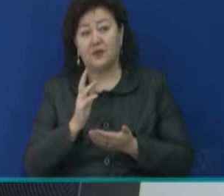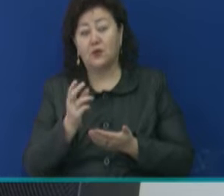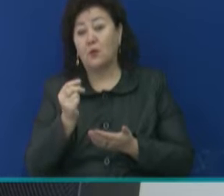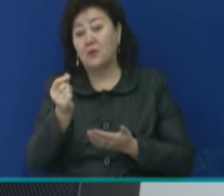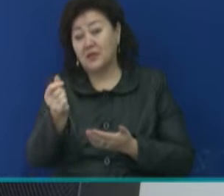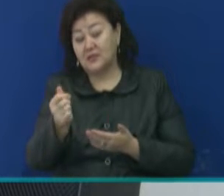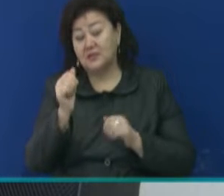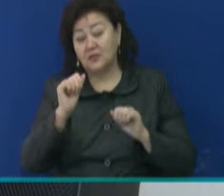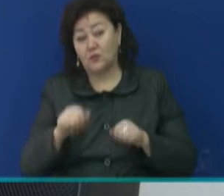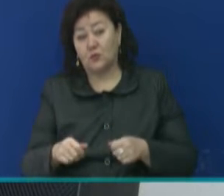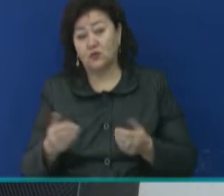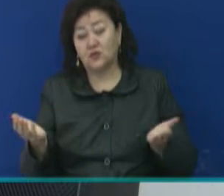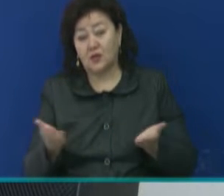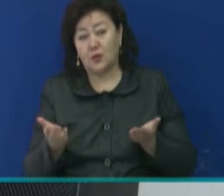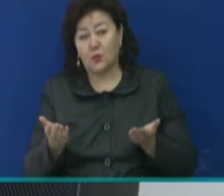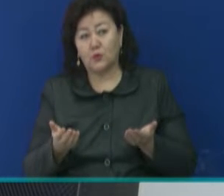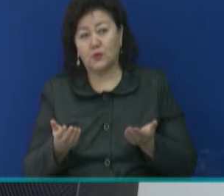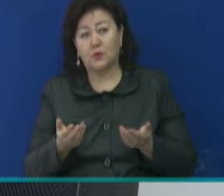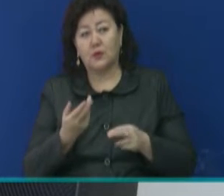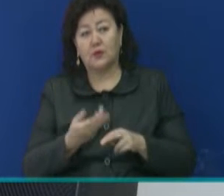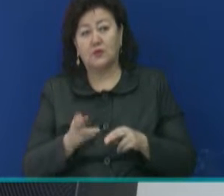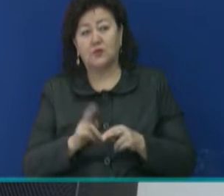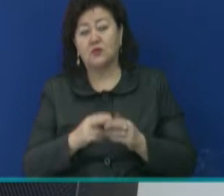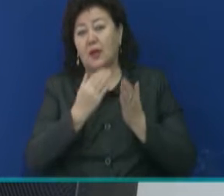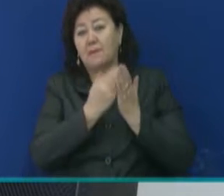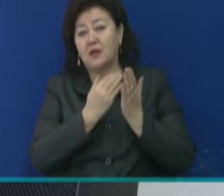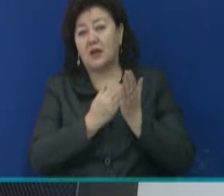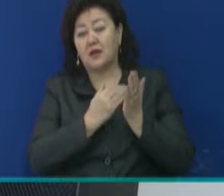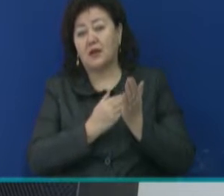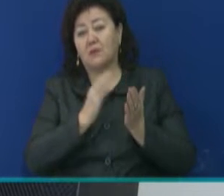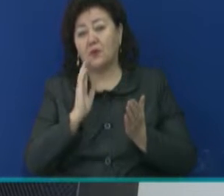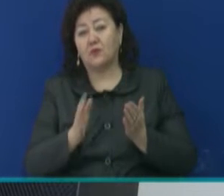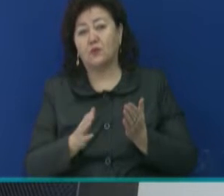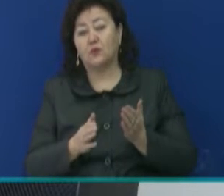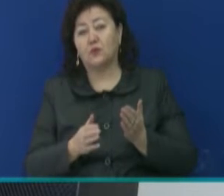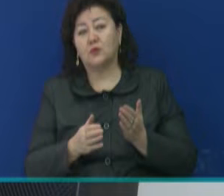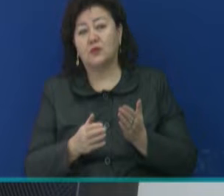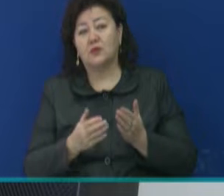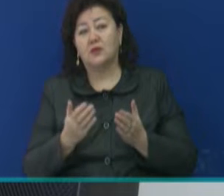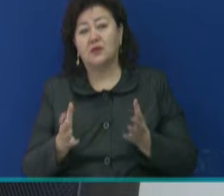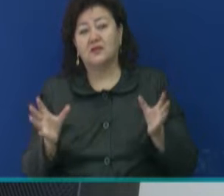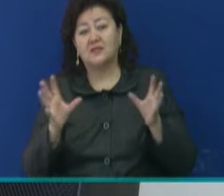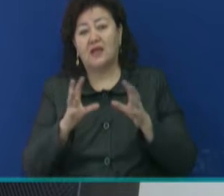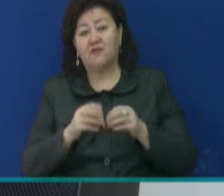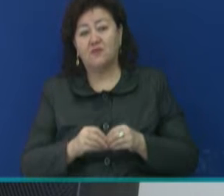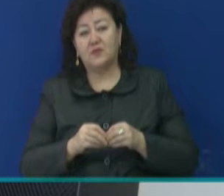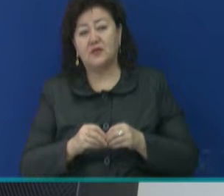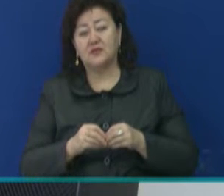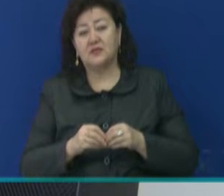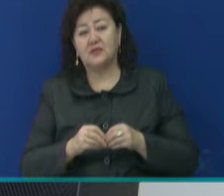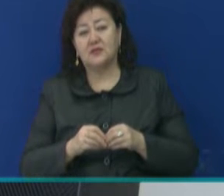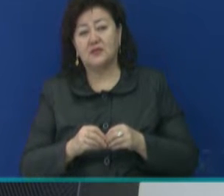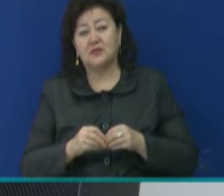платежеспособность хоть какую-то потому что программа будет проходить через совместно наша программа